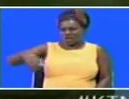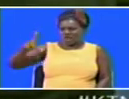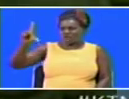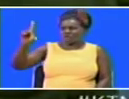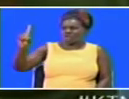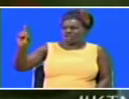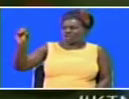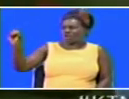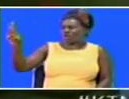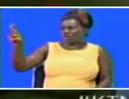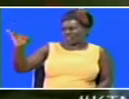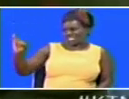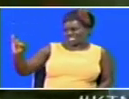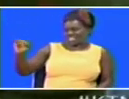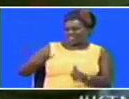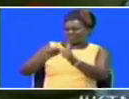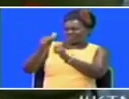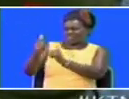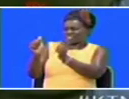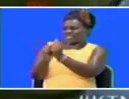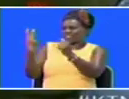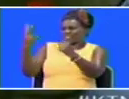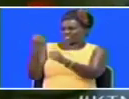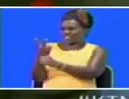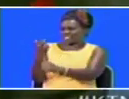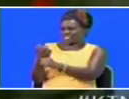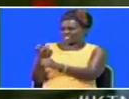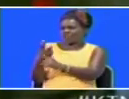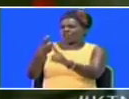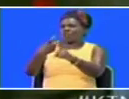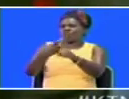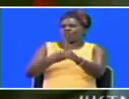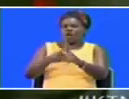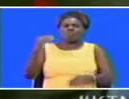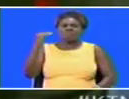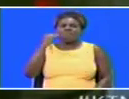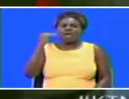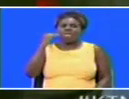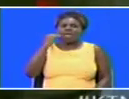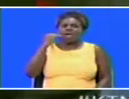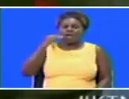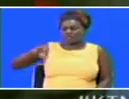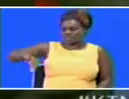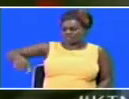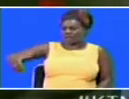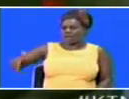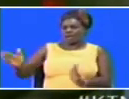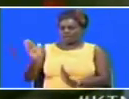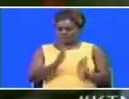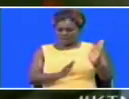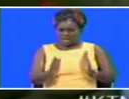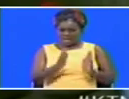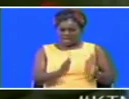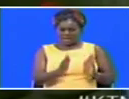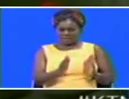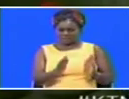ND ori town ambayo uko kama kilom 17 hadi kule mji wa siaya na mambo yamu ni